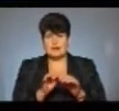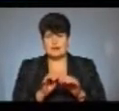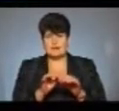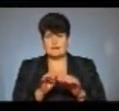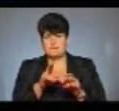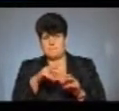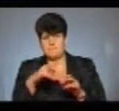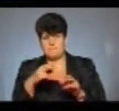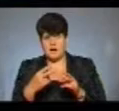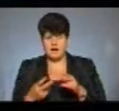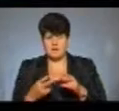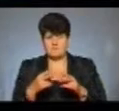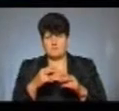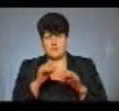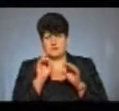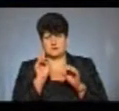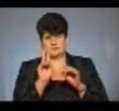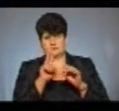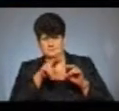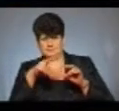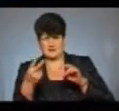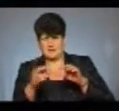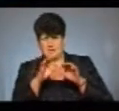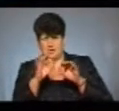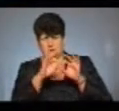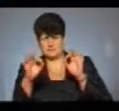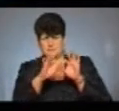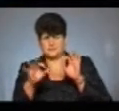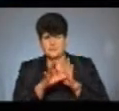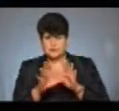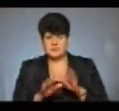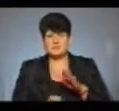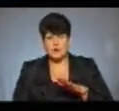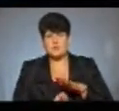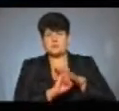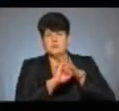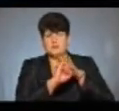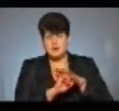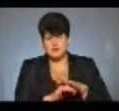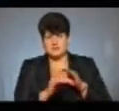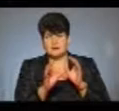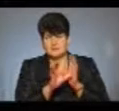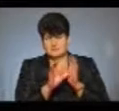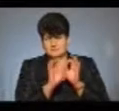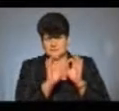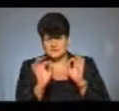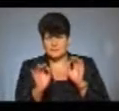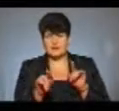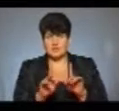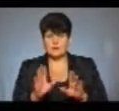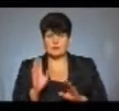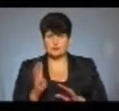злітали роги контактної мережі. І вона буде служити як опорою на контактну мережу, так і в чотири сторони